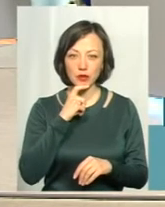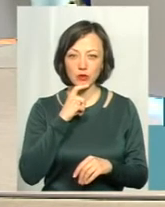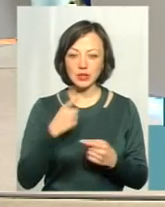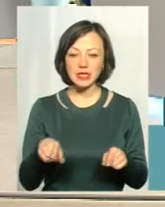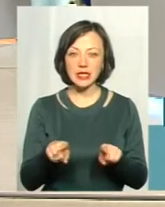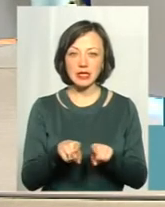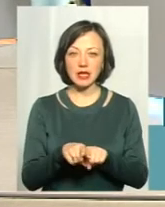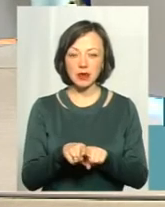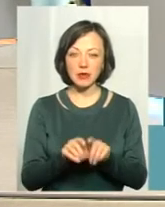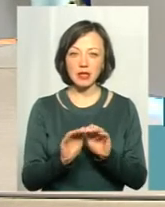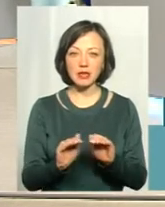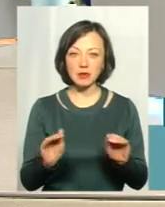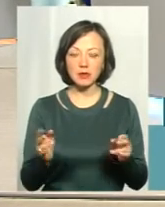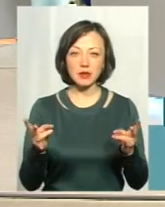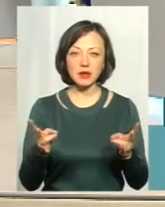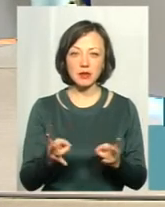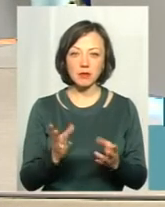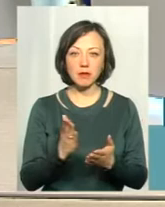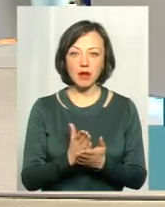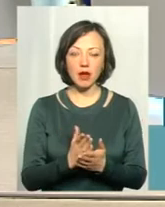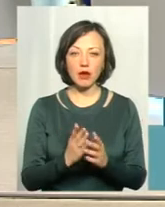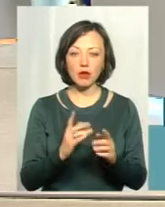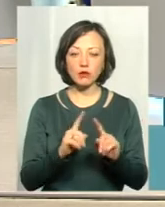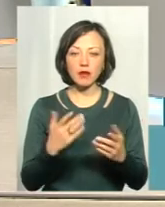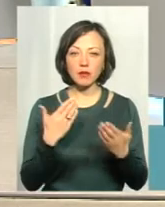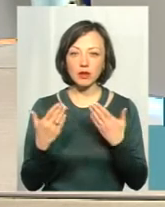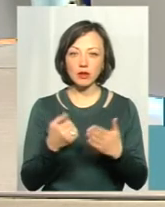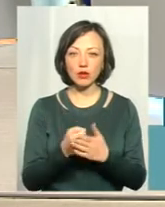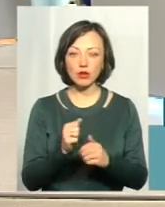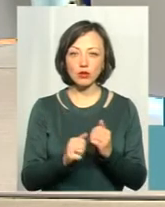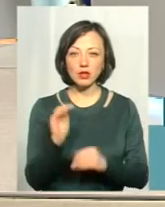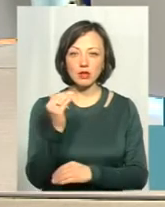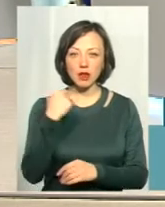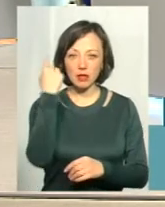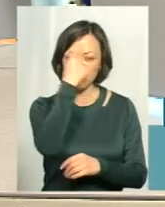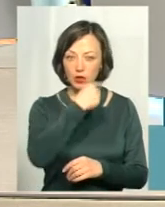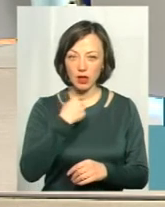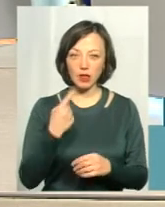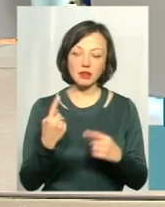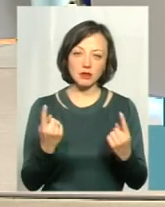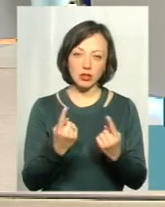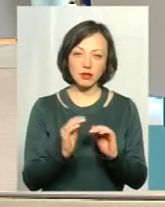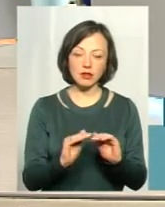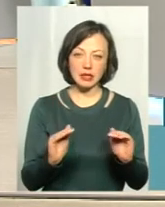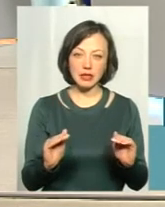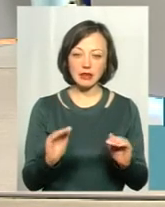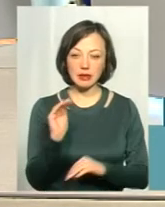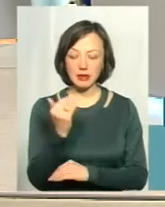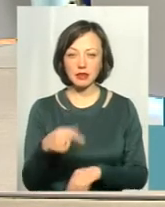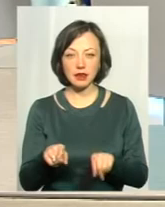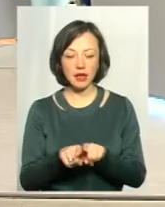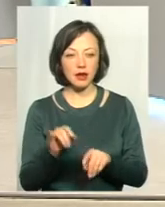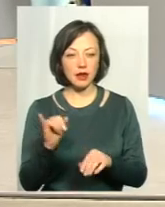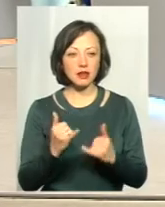такими діточками треба мати особливий підхід до кожної дитини індивідуально, як звичайної дитини, так і